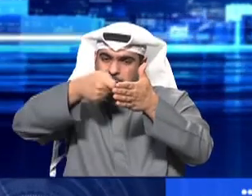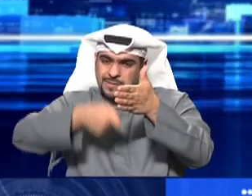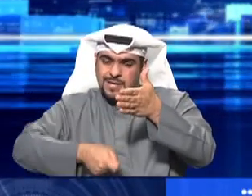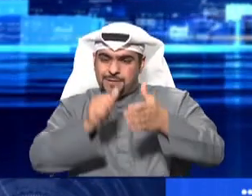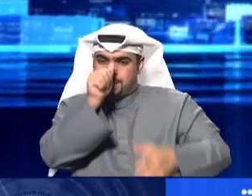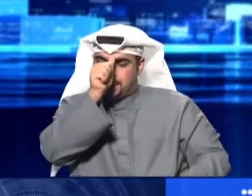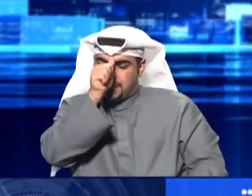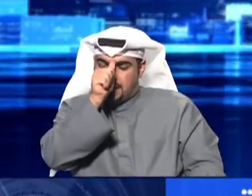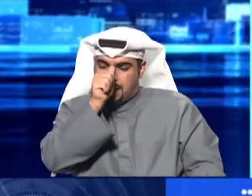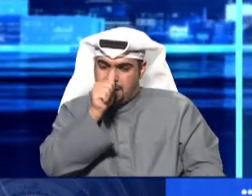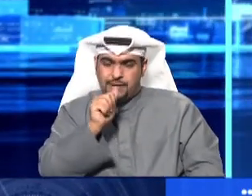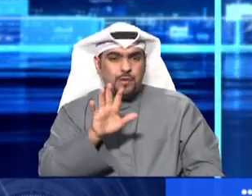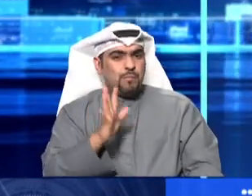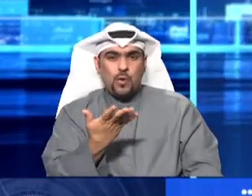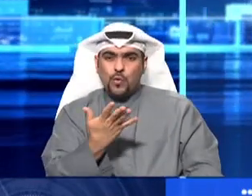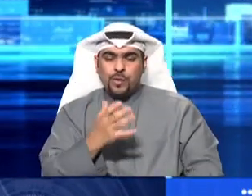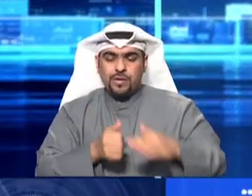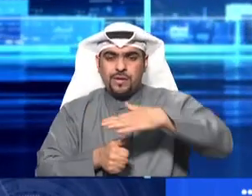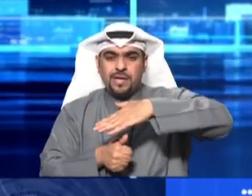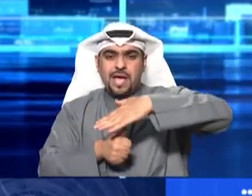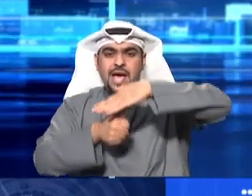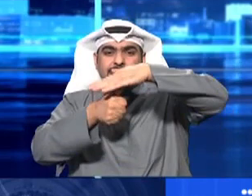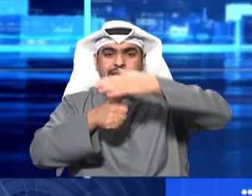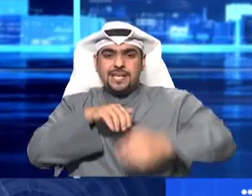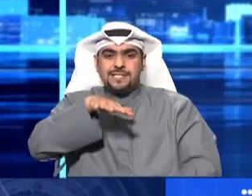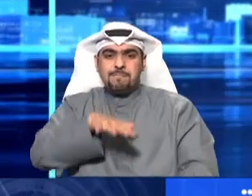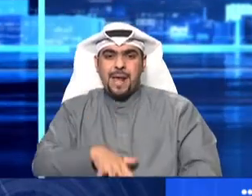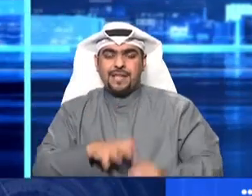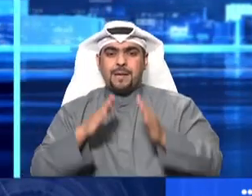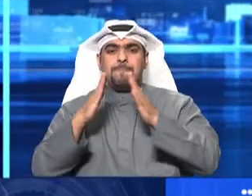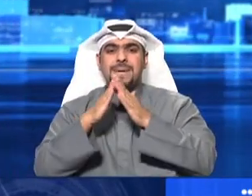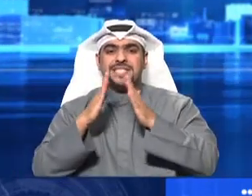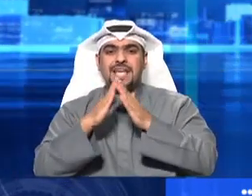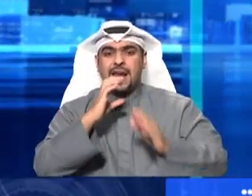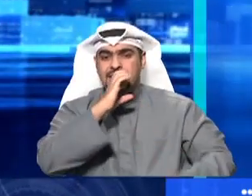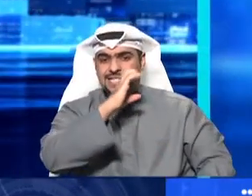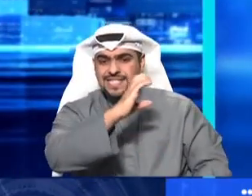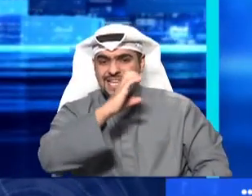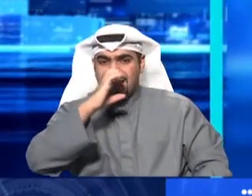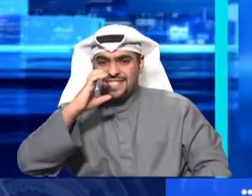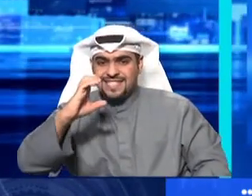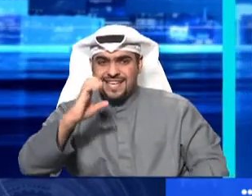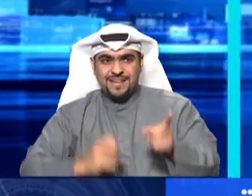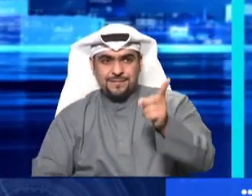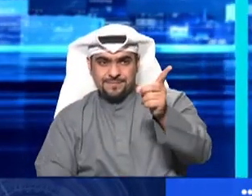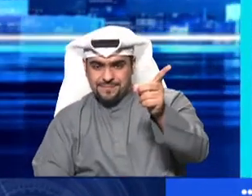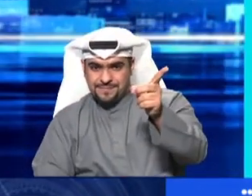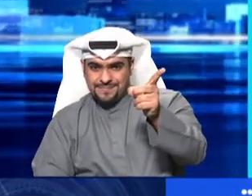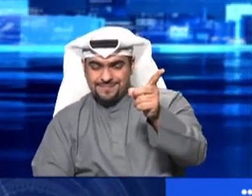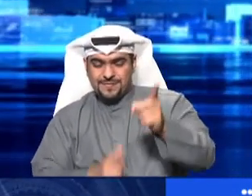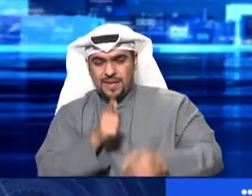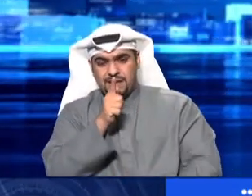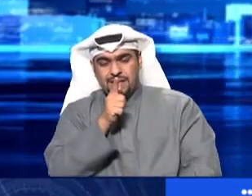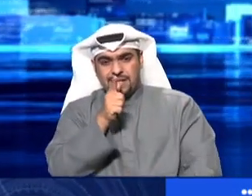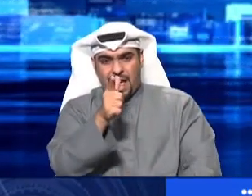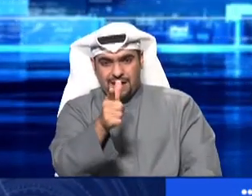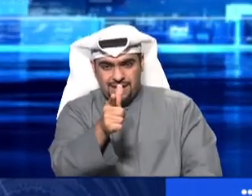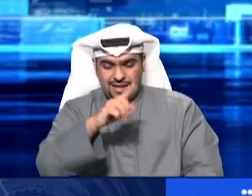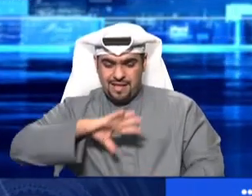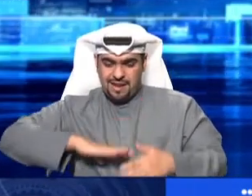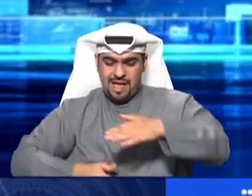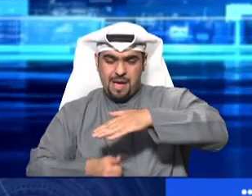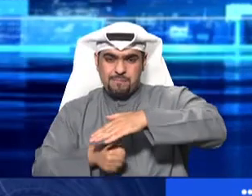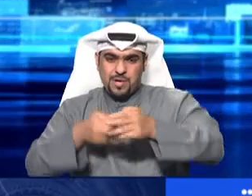فخامة الرئيس عبد الفتاح السيسي رئيس جمهورية مصر العربية الشقيقة. أعرب فيها فخامته عن